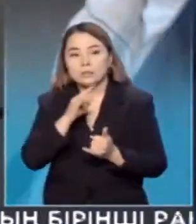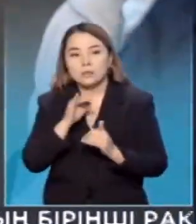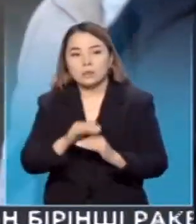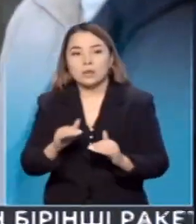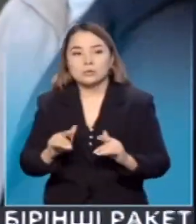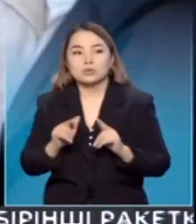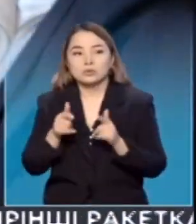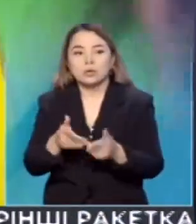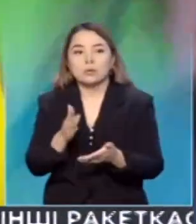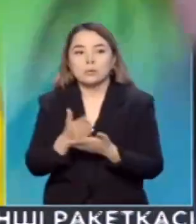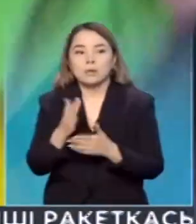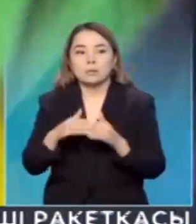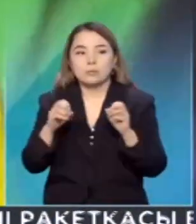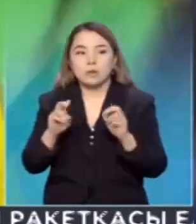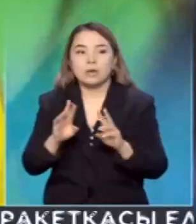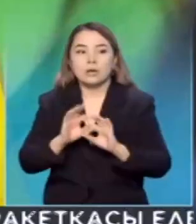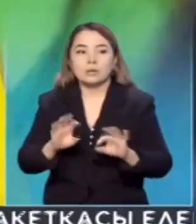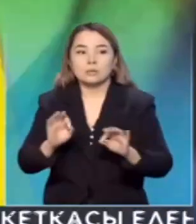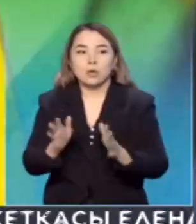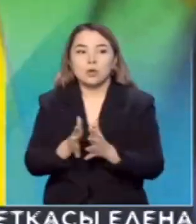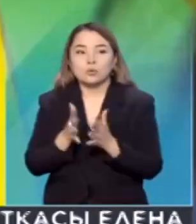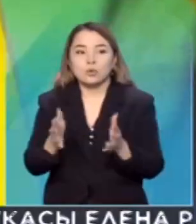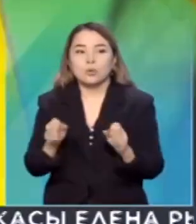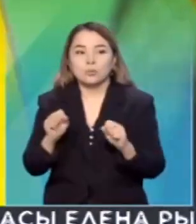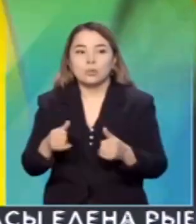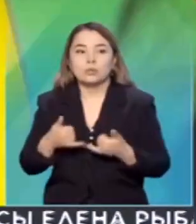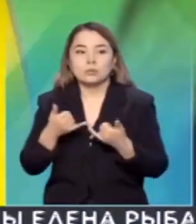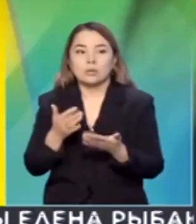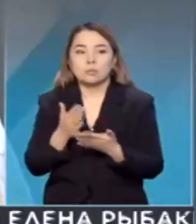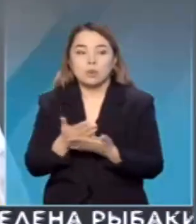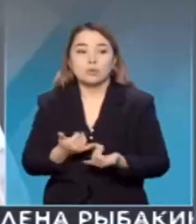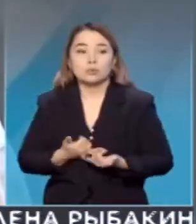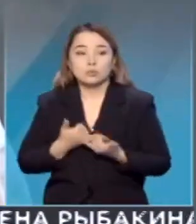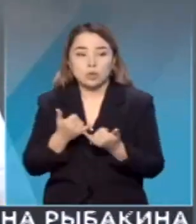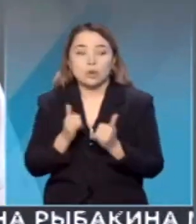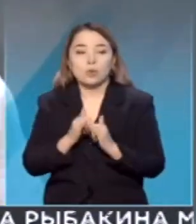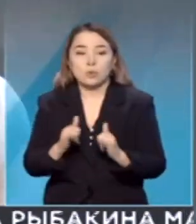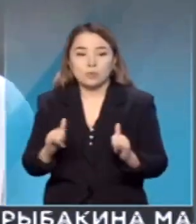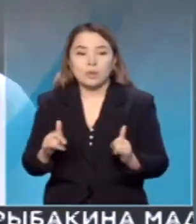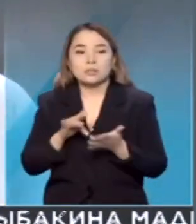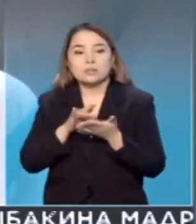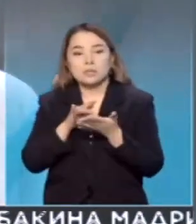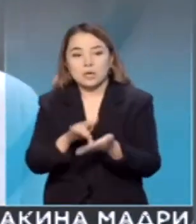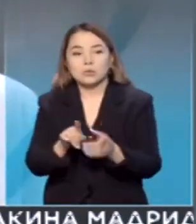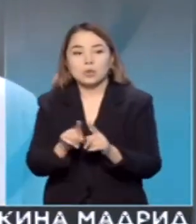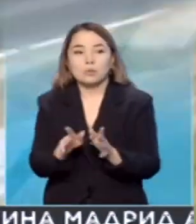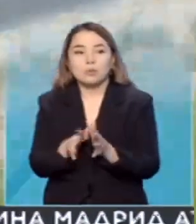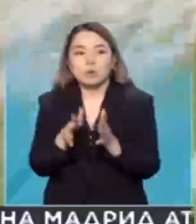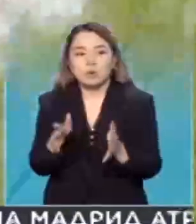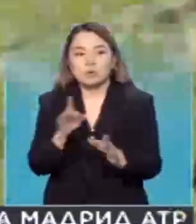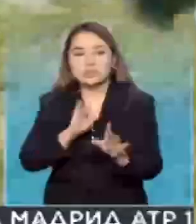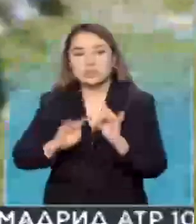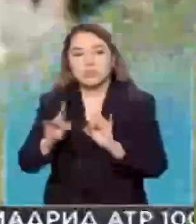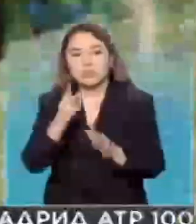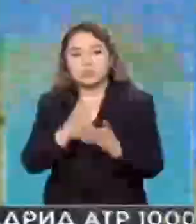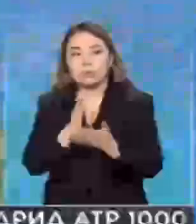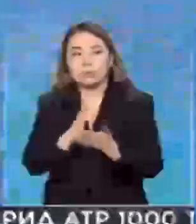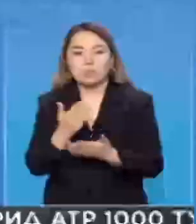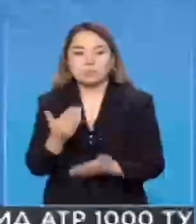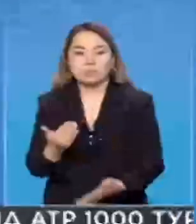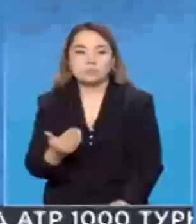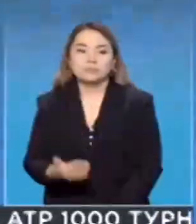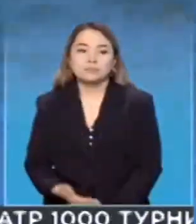балаларына түсіп жатыр. Маманның айтуынша бұл үлкен мүмкіндік. Ұсыныс көбейсе, елдің туризм саласына бұл үлкен жарнама.